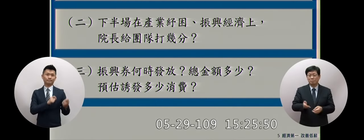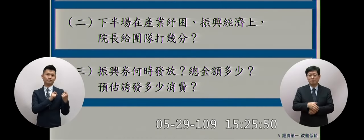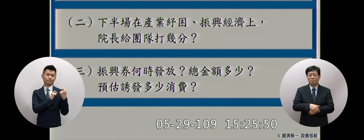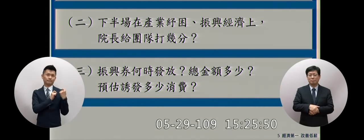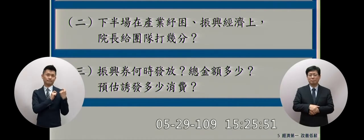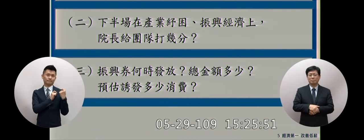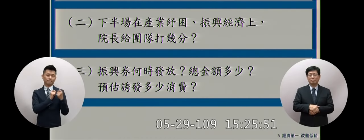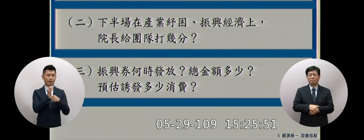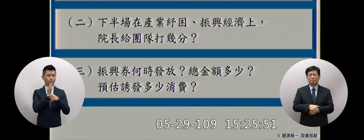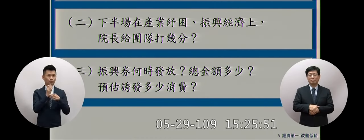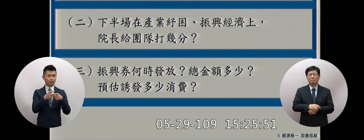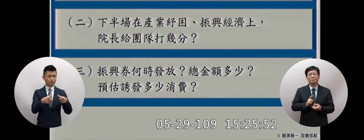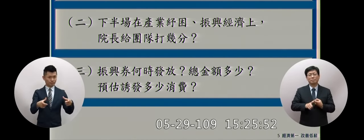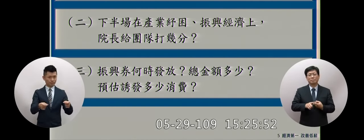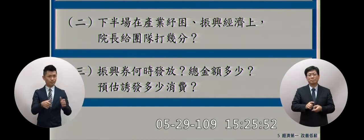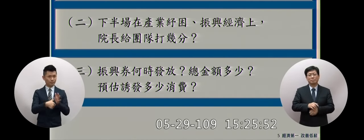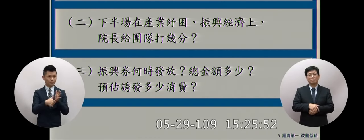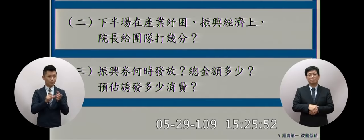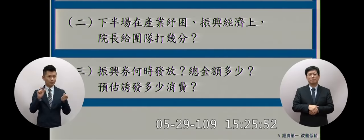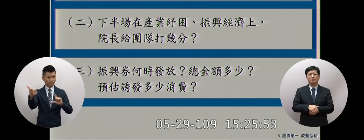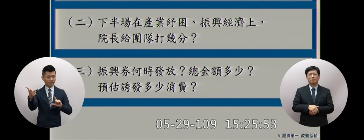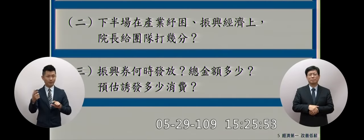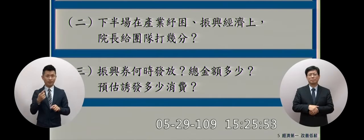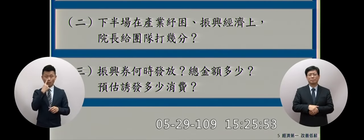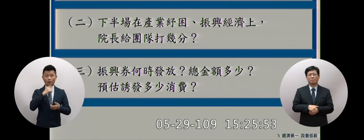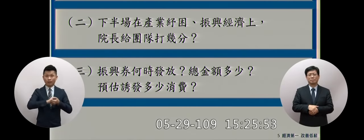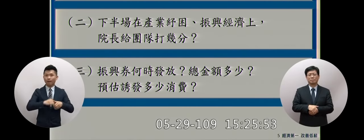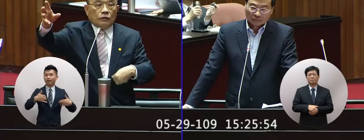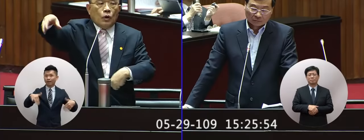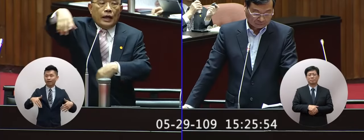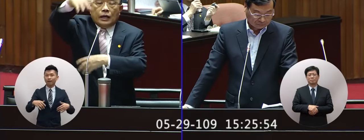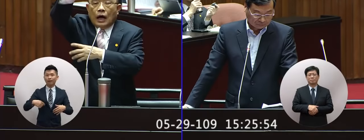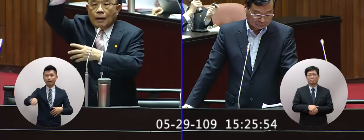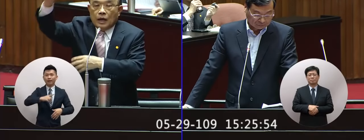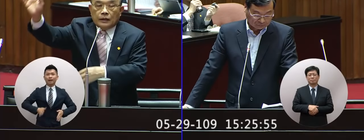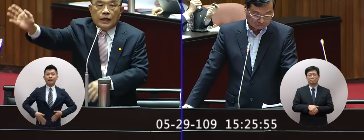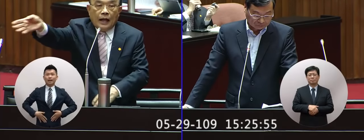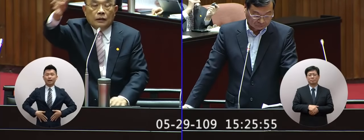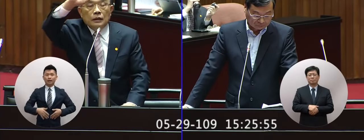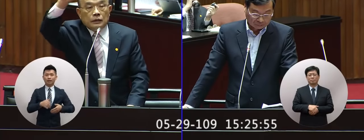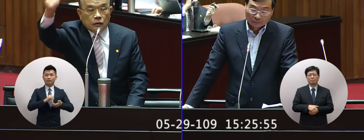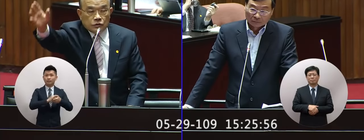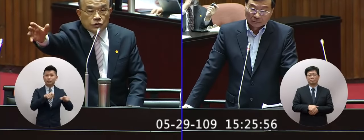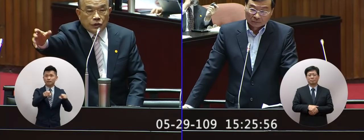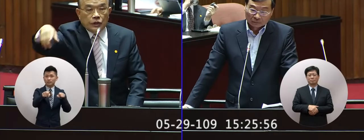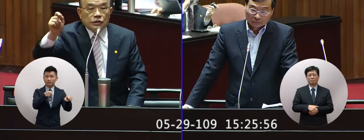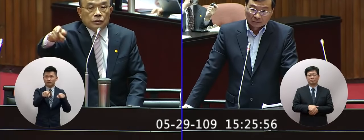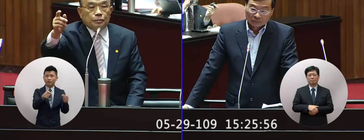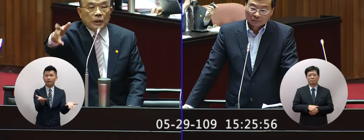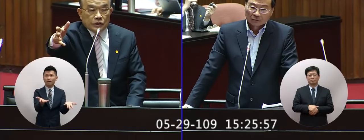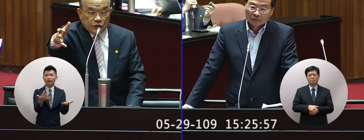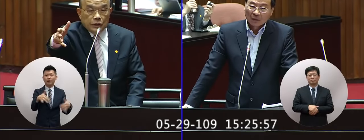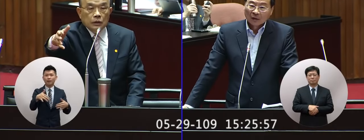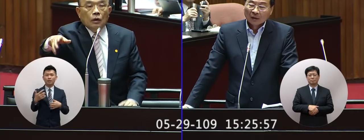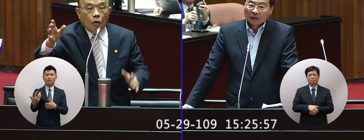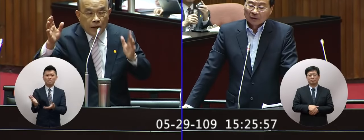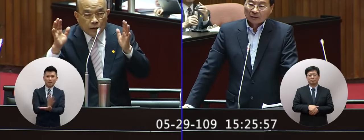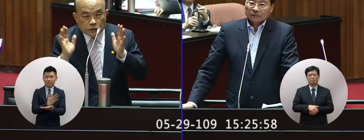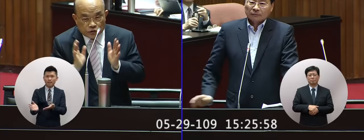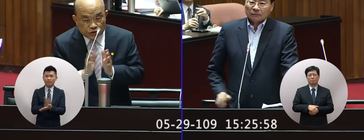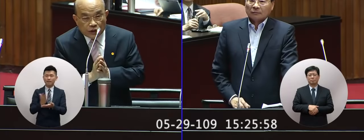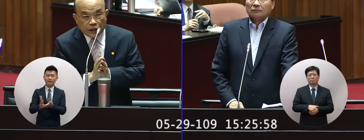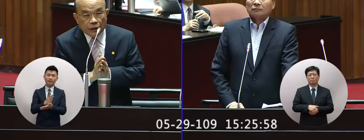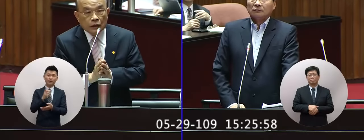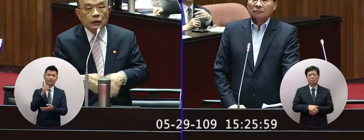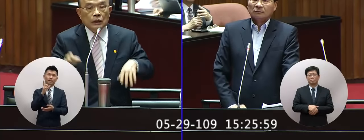叫做 coupon 呢。 对， 所以我都还没有定案，大家对一个还没有定案的事情一直抨击，我